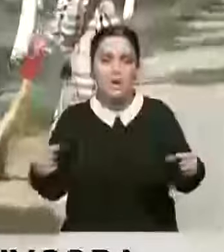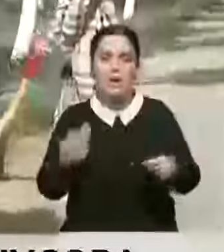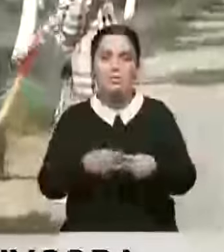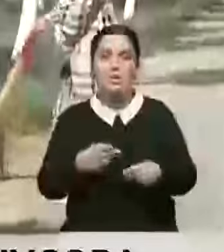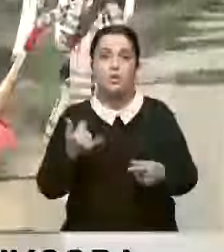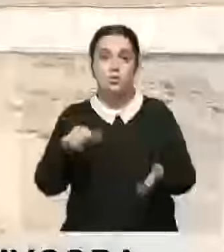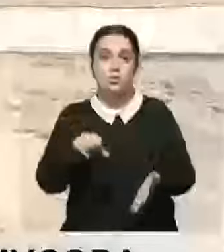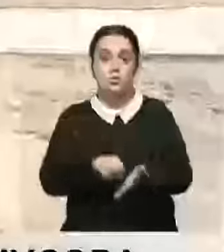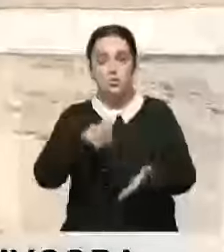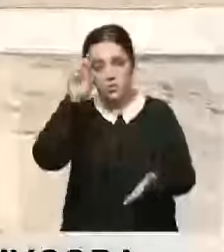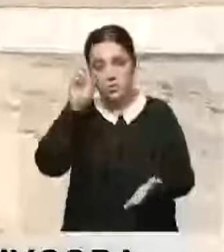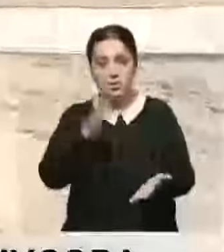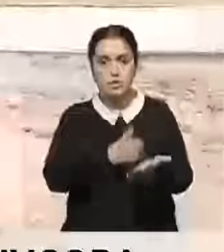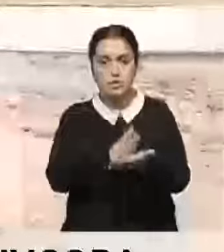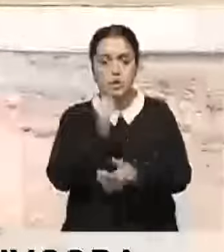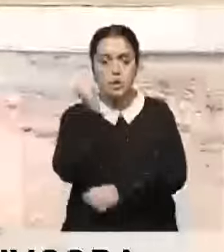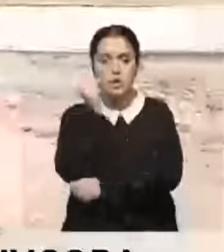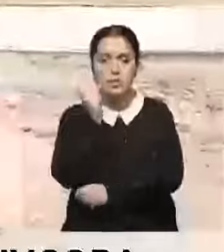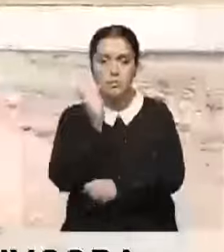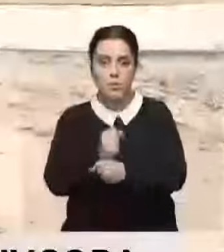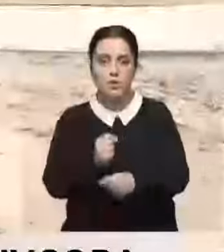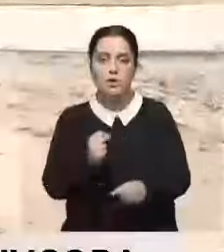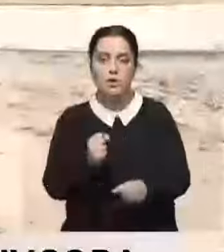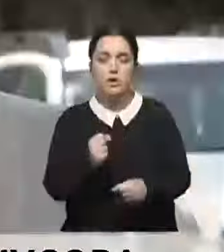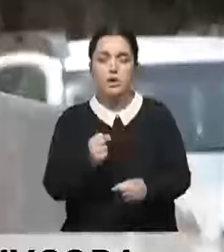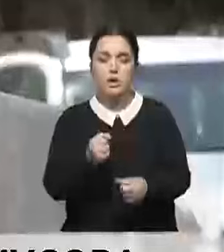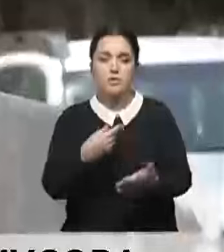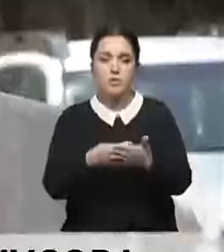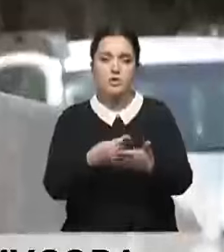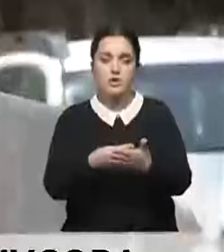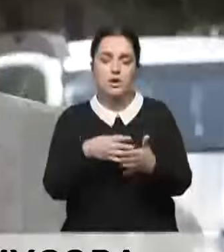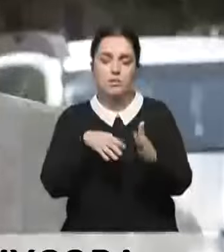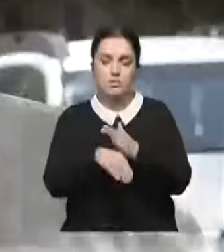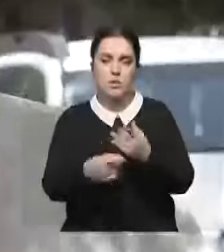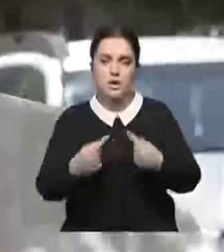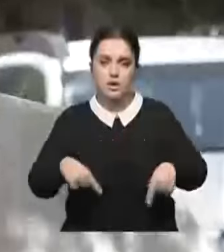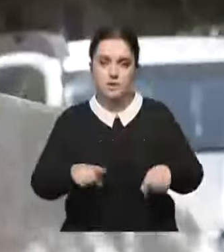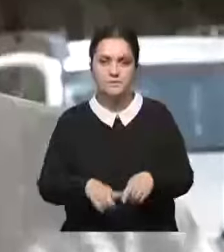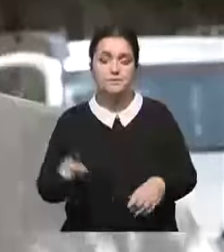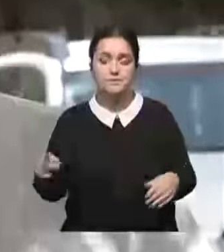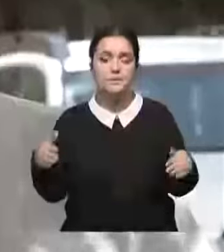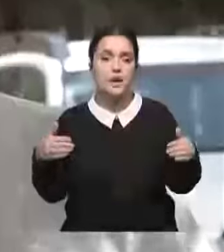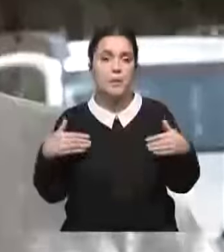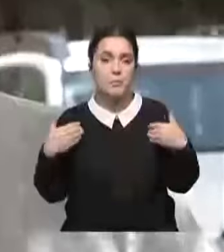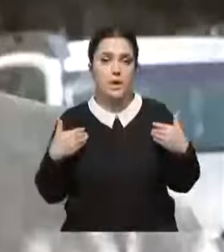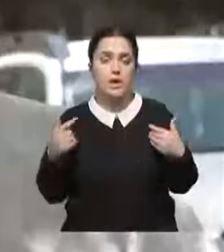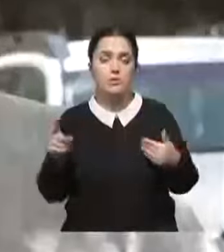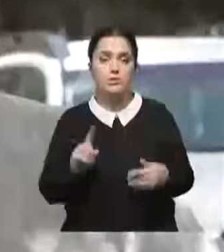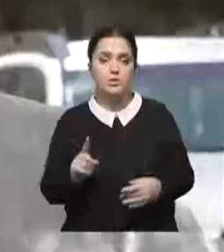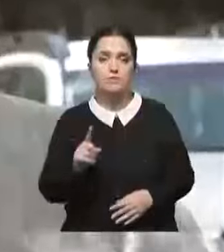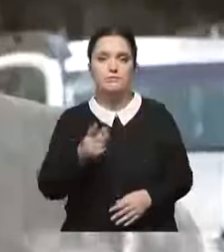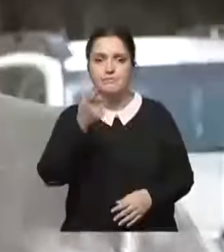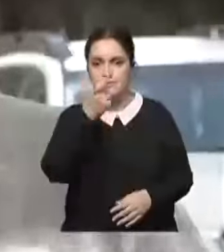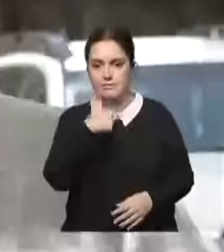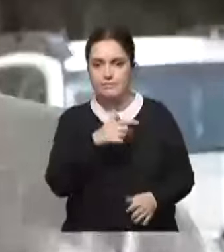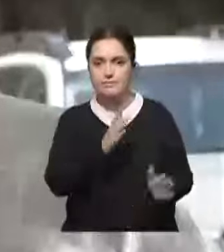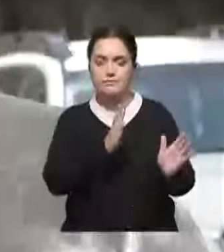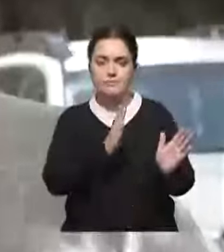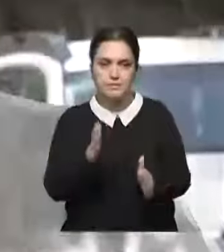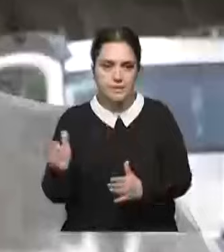внесли госслужащие и работники бюджетных организаций. Данная акция она полезна тем, что дисциплинирует людей,